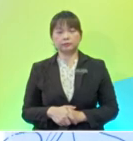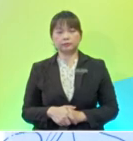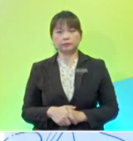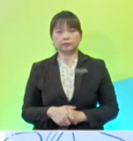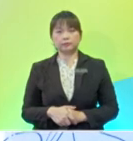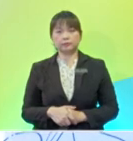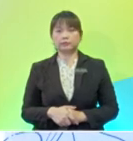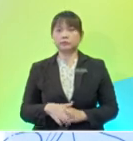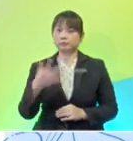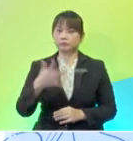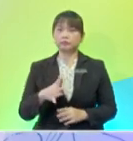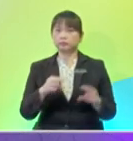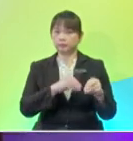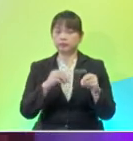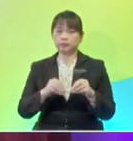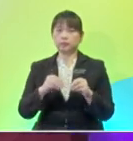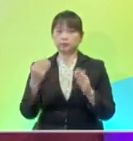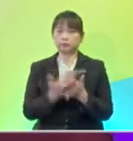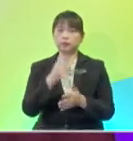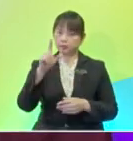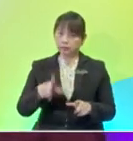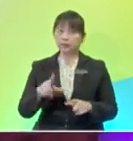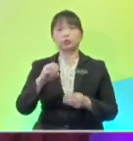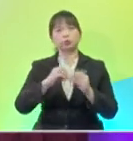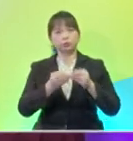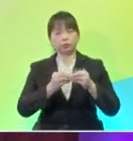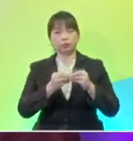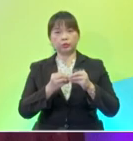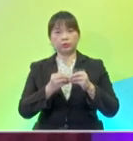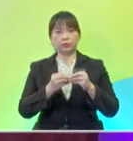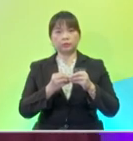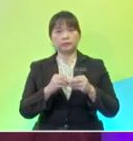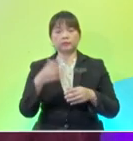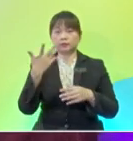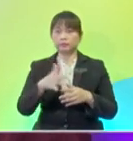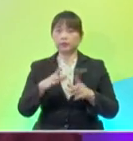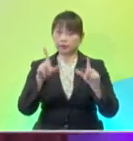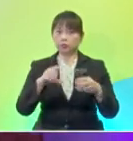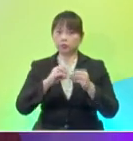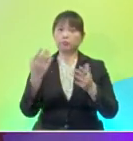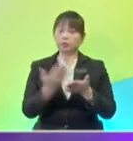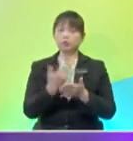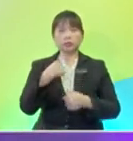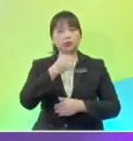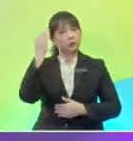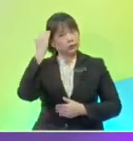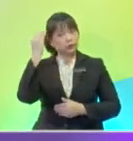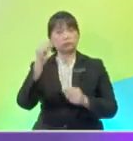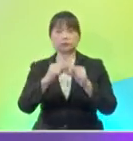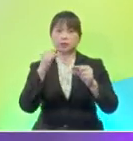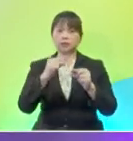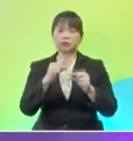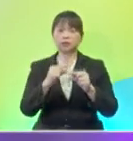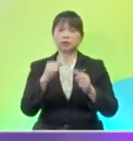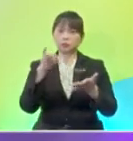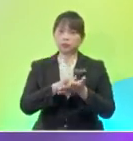lepas kita pindahkan kita Tandai kita tidak tahu itu lain dia kita nak buat